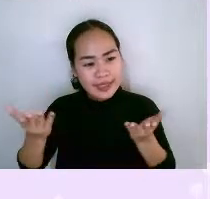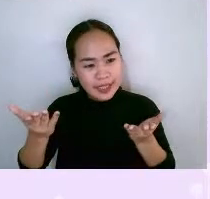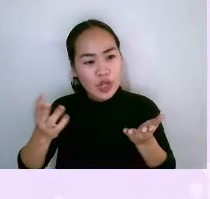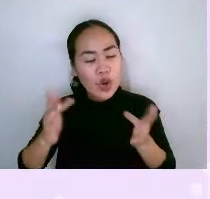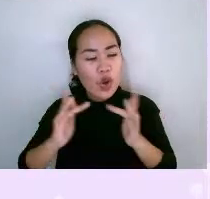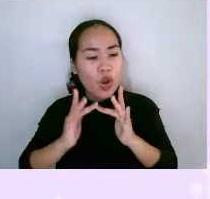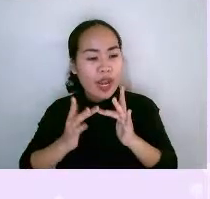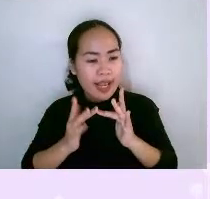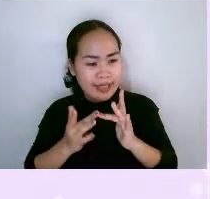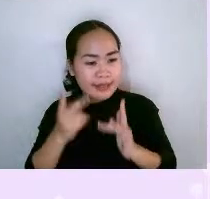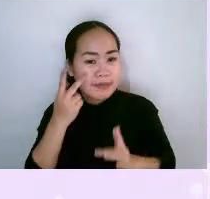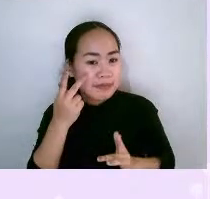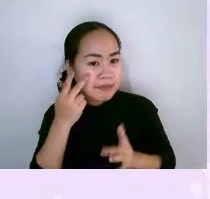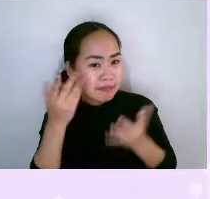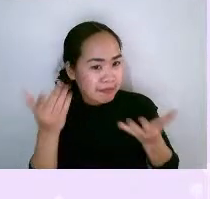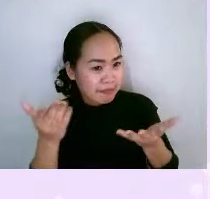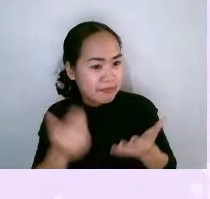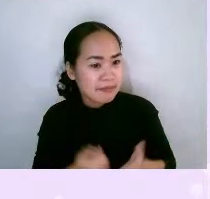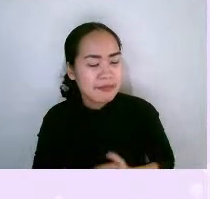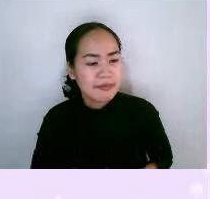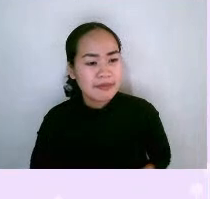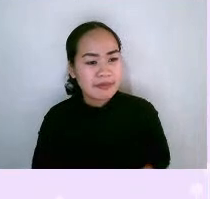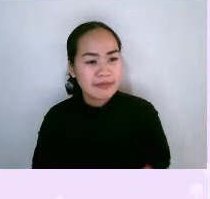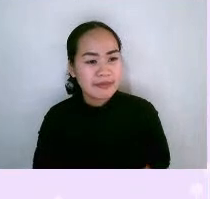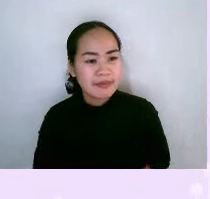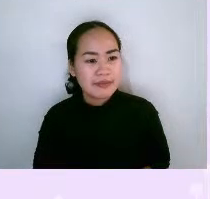sa ating mga